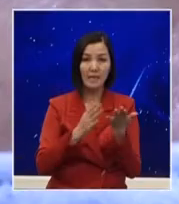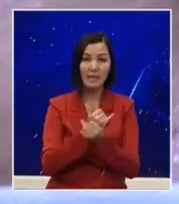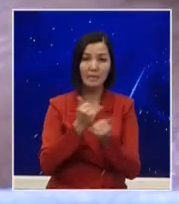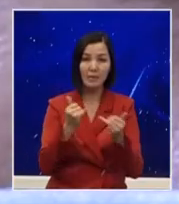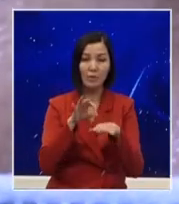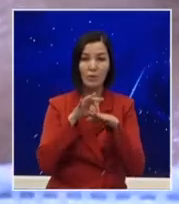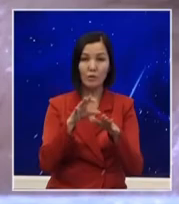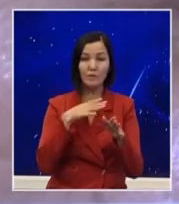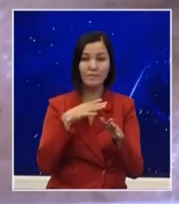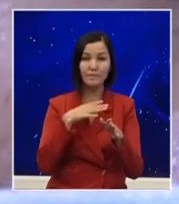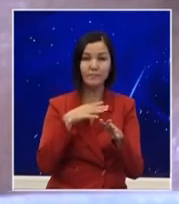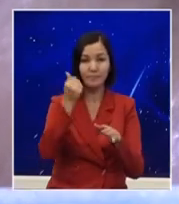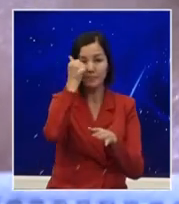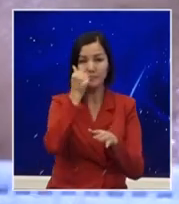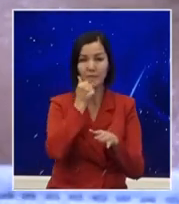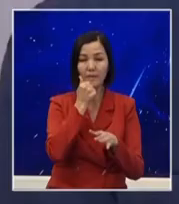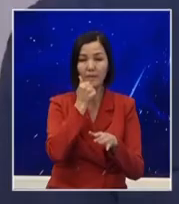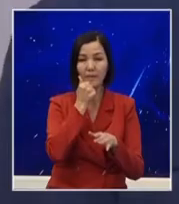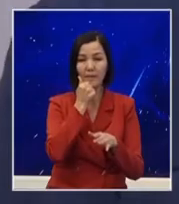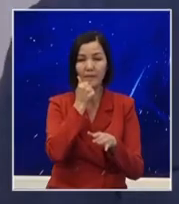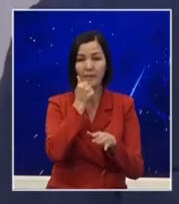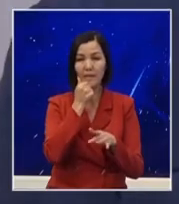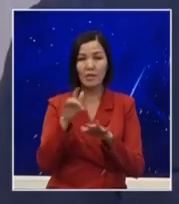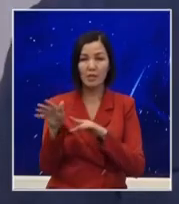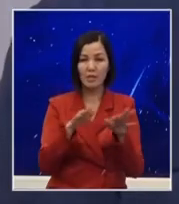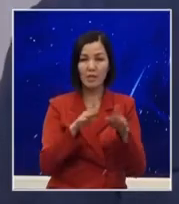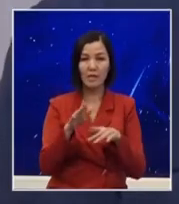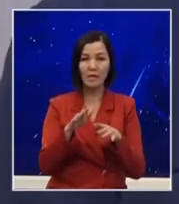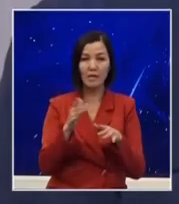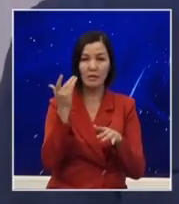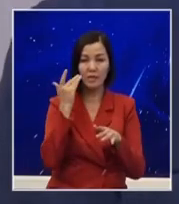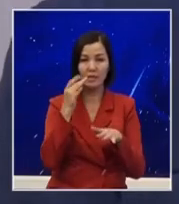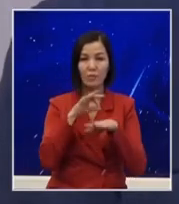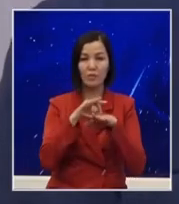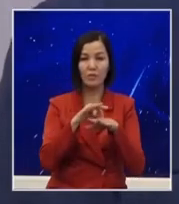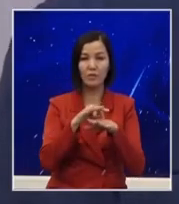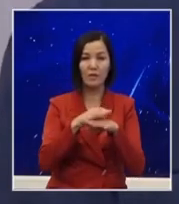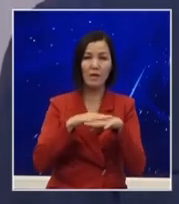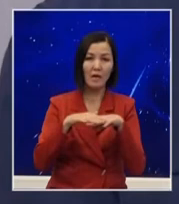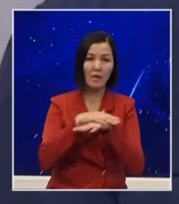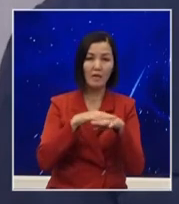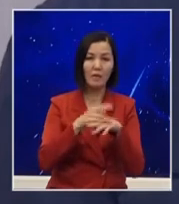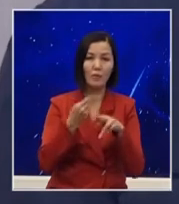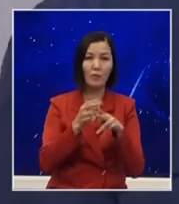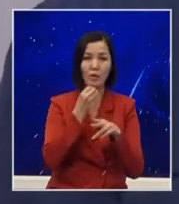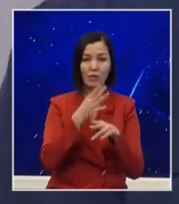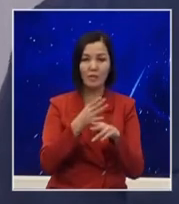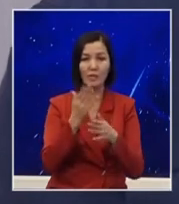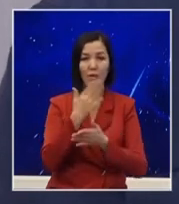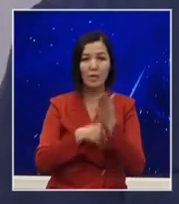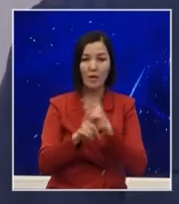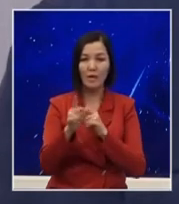өткізіп жатыр. Халқымыз шексіз осындай шараларға жиі өткізіп тұрса, халыққа біздерге жаңағы мүгедектік